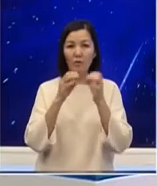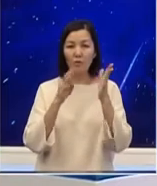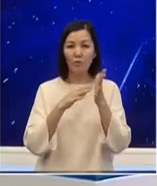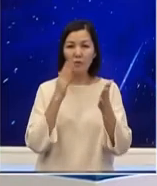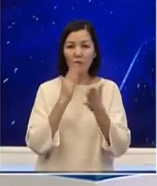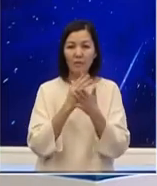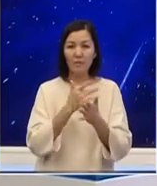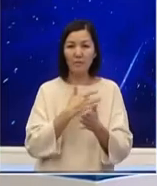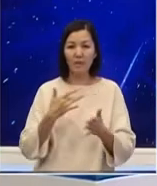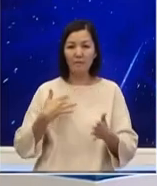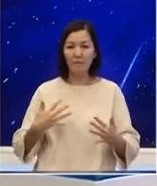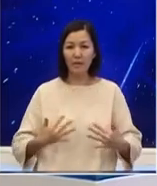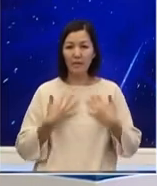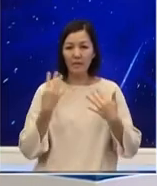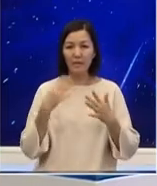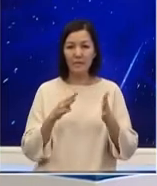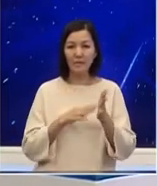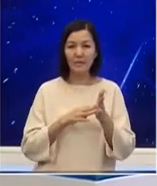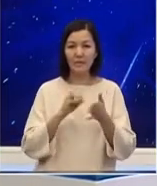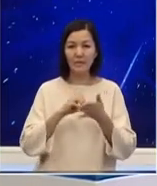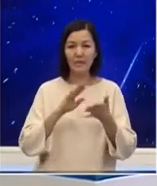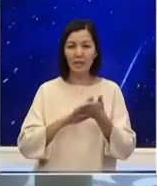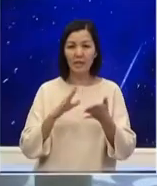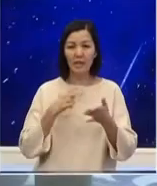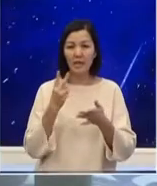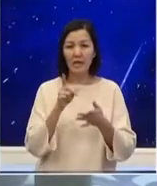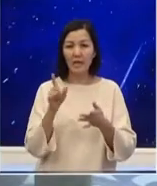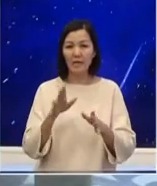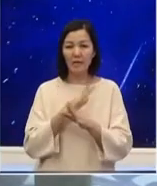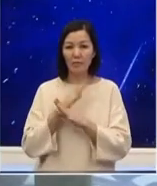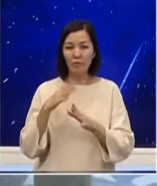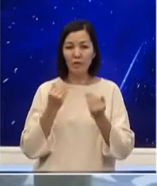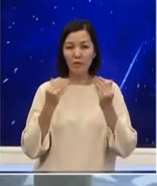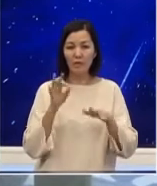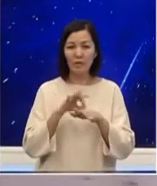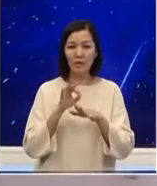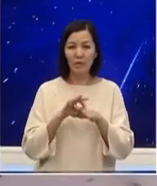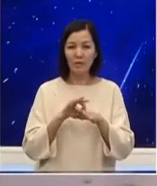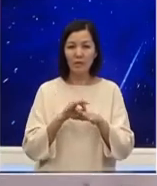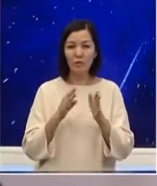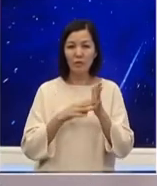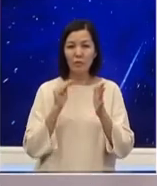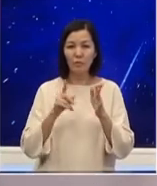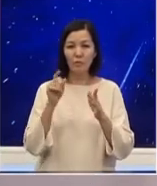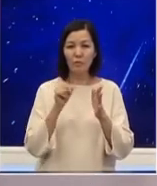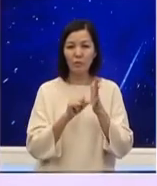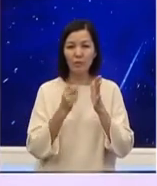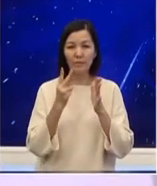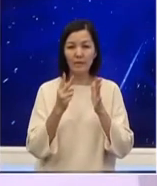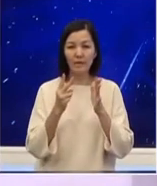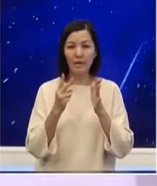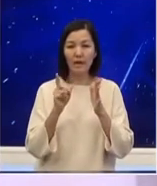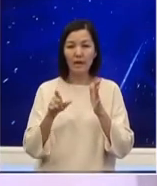бар пневмонияның 48 жағдайы тіркелді. Екі адам көз жұмды. Қазіргі уақытта коронавирустық инфекциядан 9162 адам